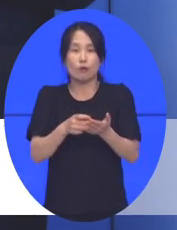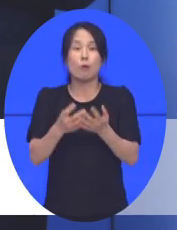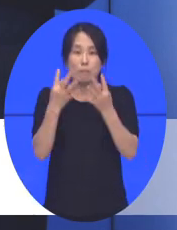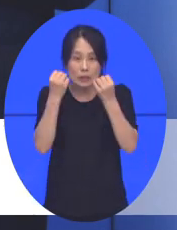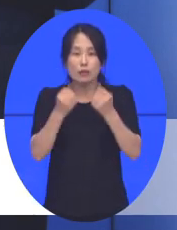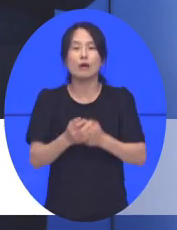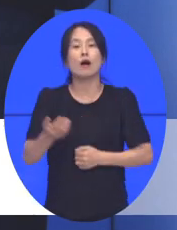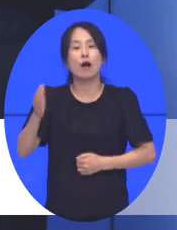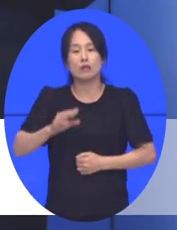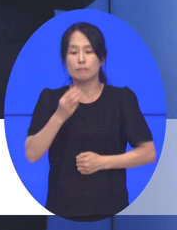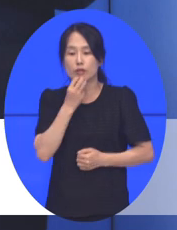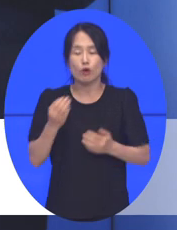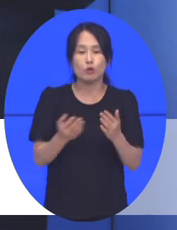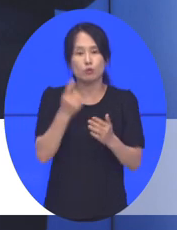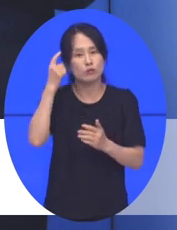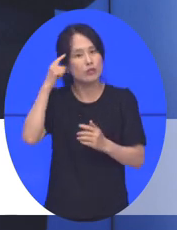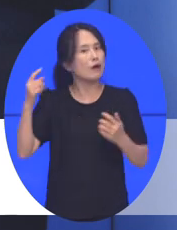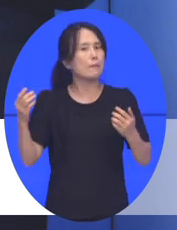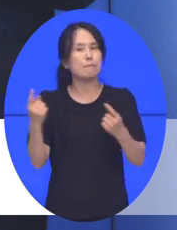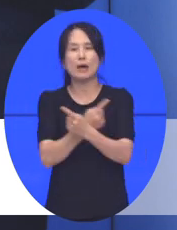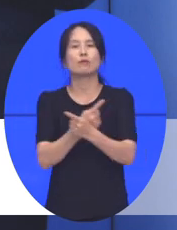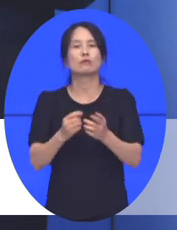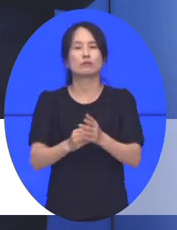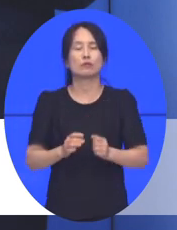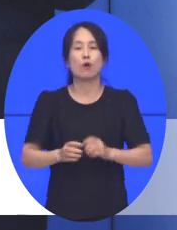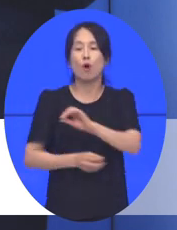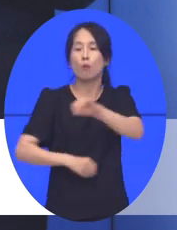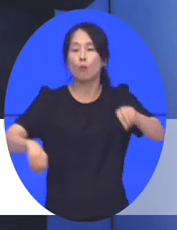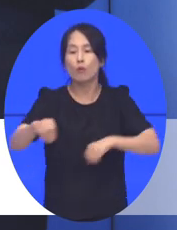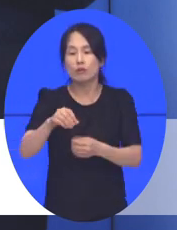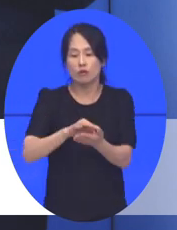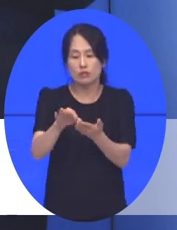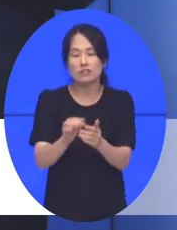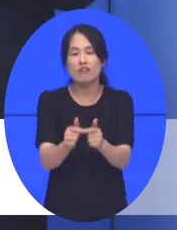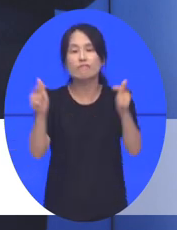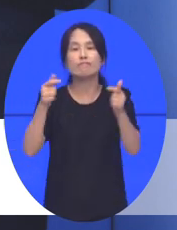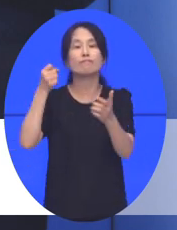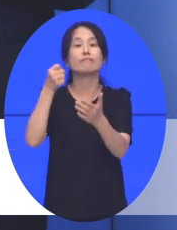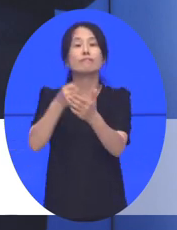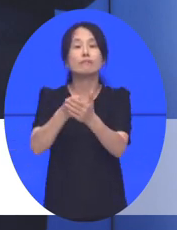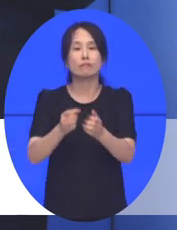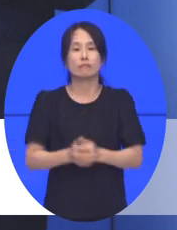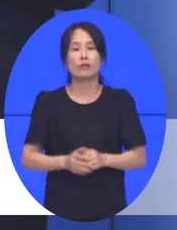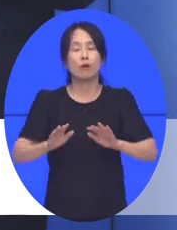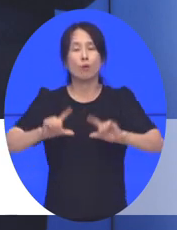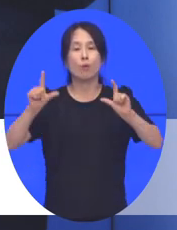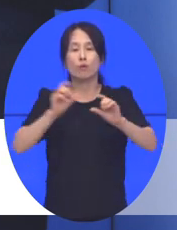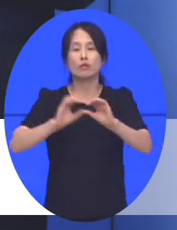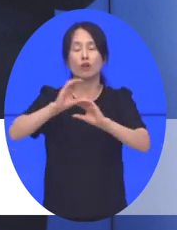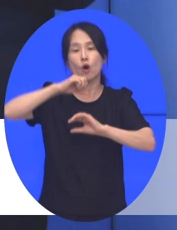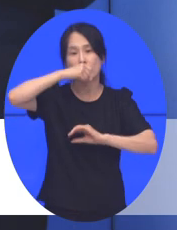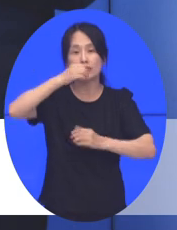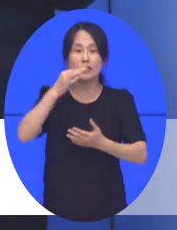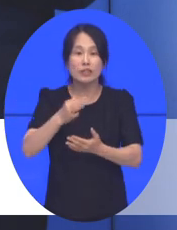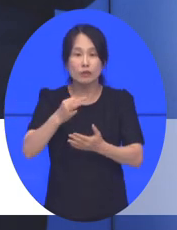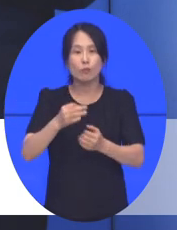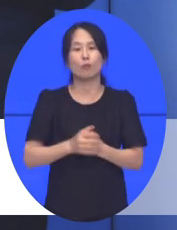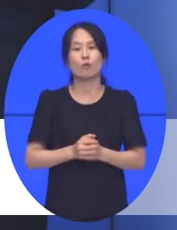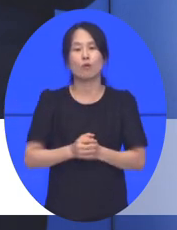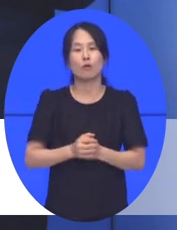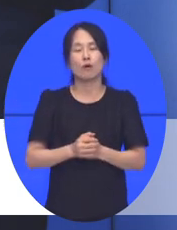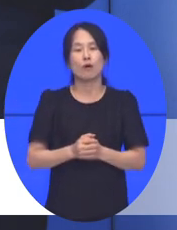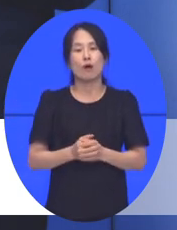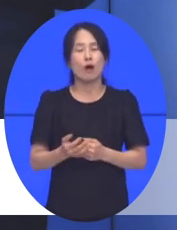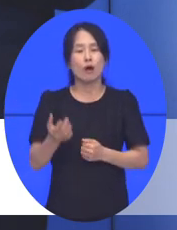많은데 경기도는 발상을 뒤엎었습니다 오히려 재정을 늘리기로 결정한 건데요 올해 첫 추가 경정 예산안을